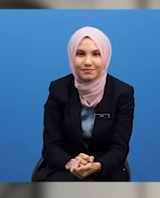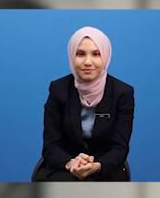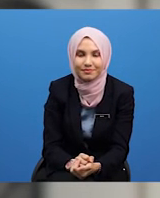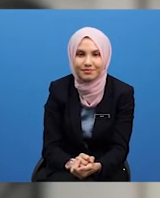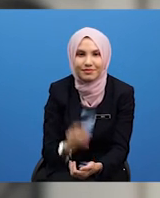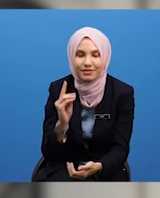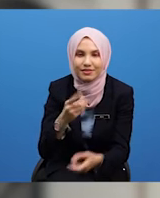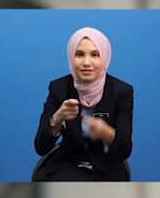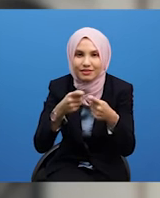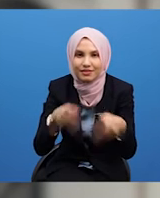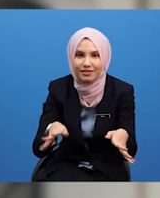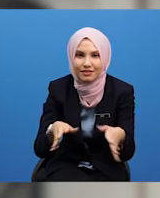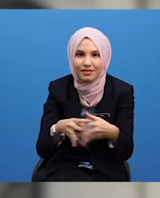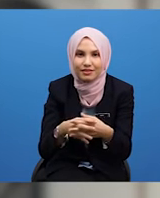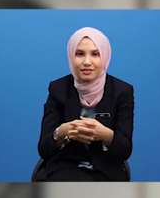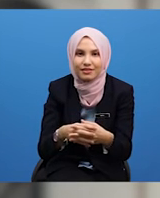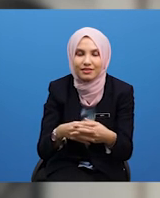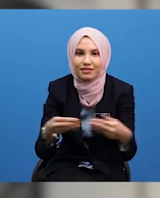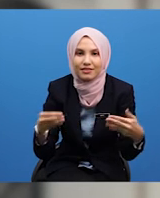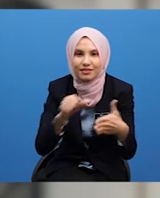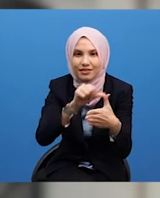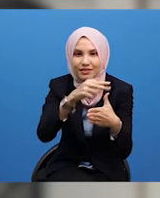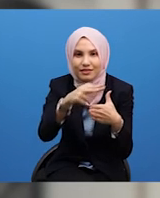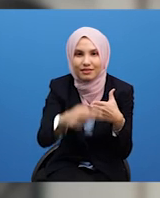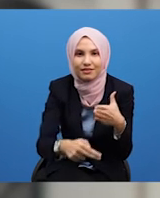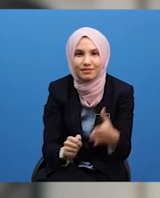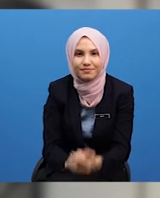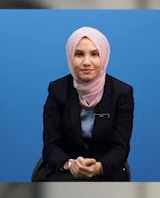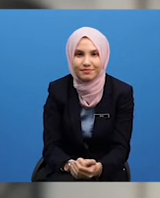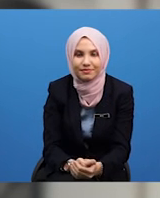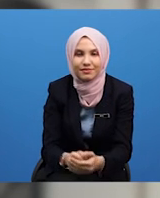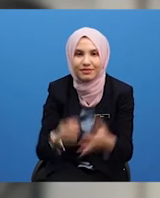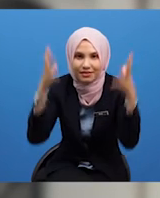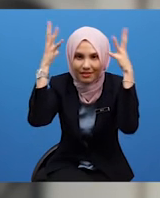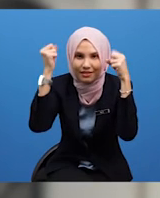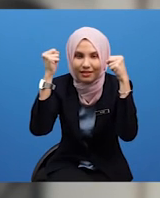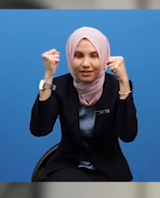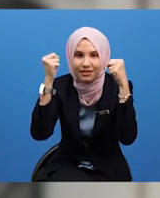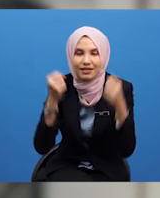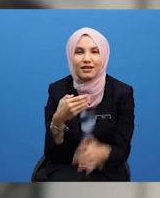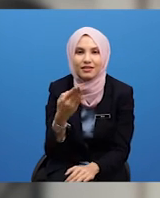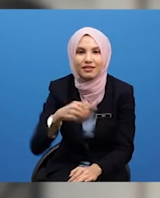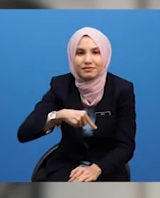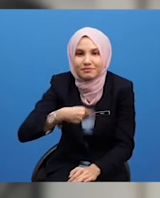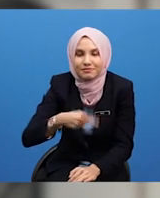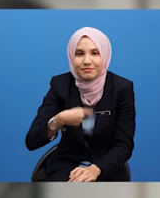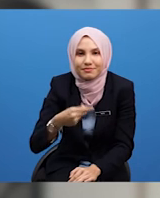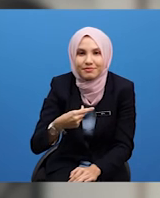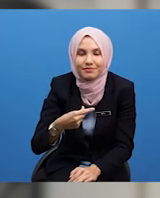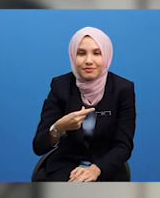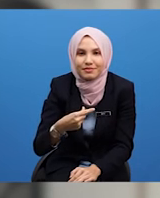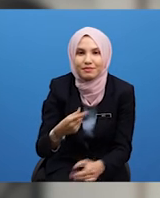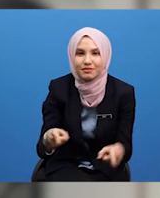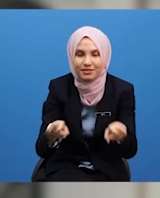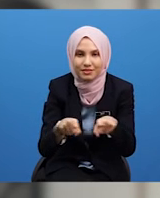kita pada ketika ini sudah sampai ke penghujungnya. Saya harapkan anda ceria dan kekal bersama